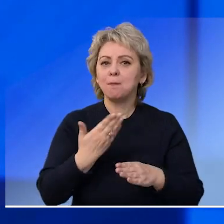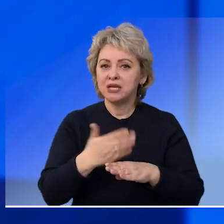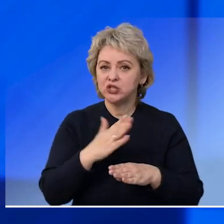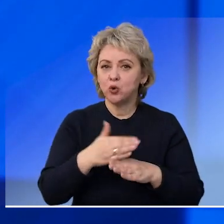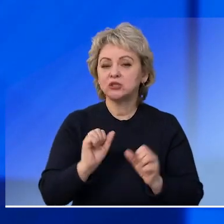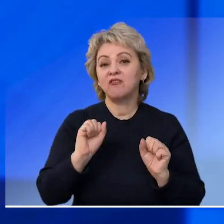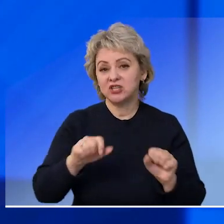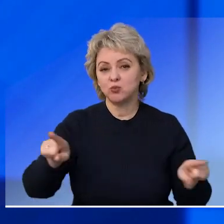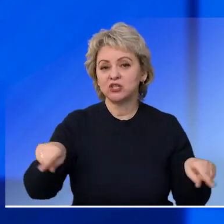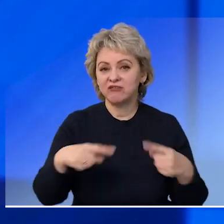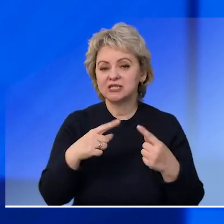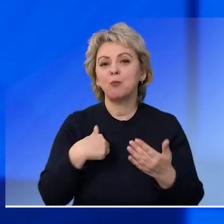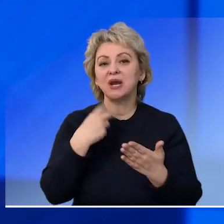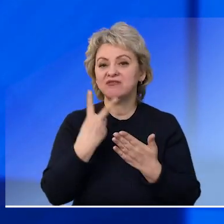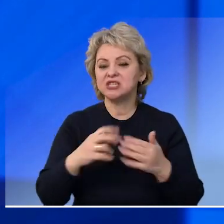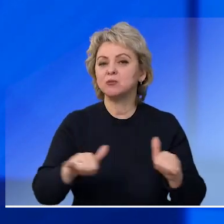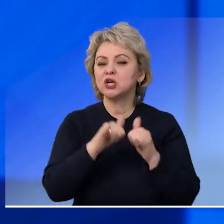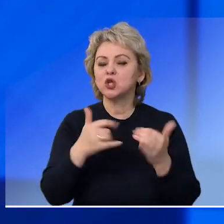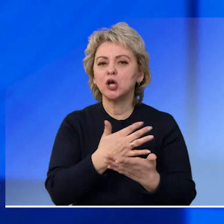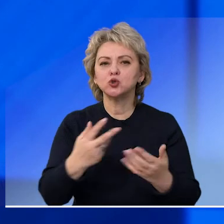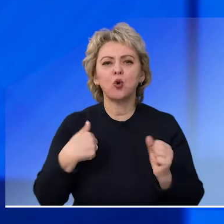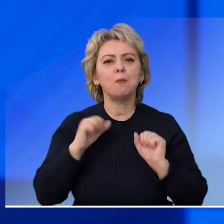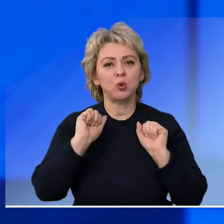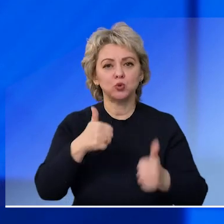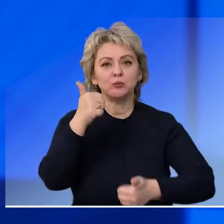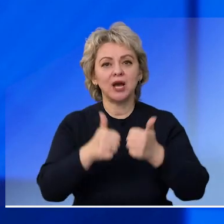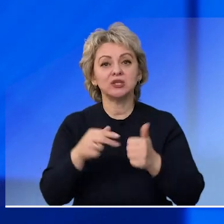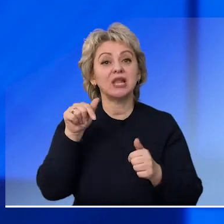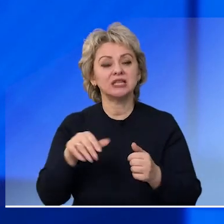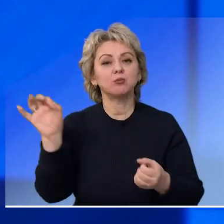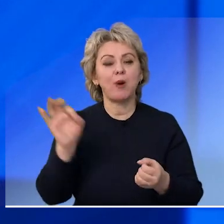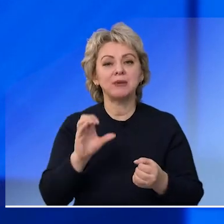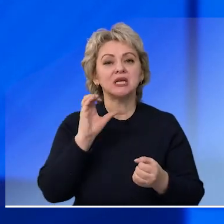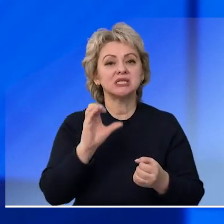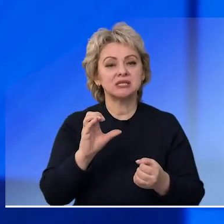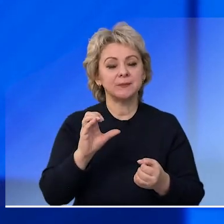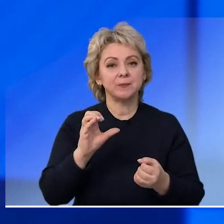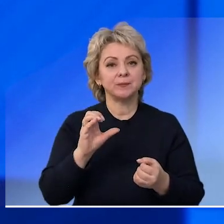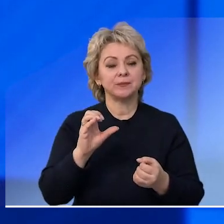отрасль потихоньку, но, возможно, все-таки, да, мы видим развитие. А насколько мы можем конкурировать на данный момент